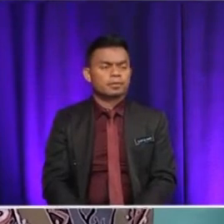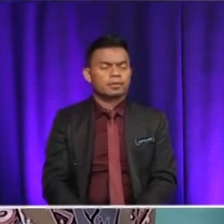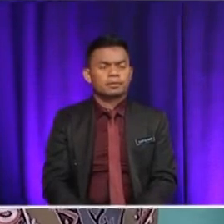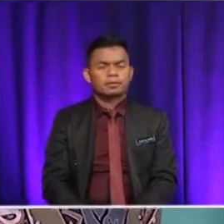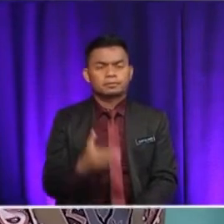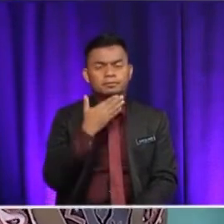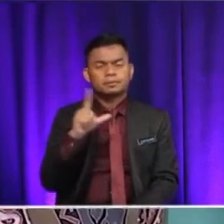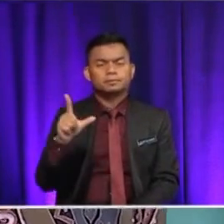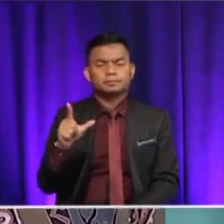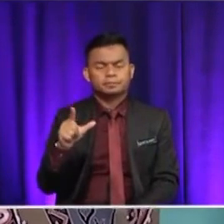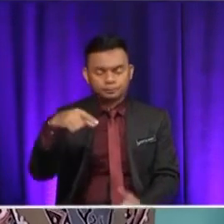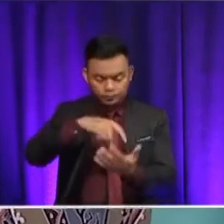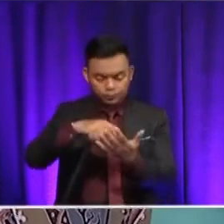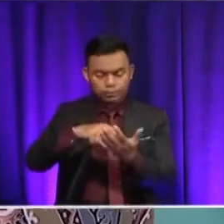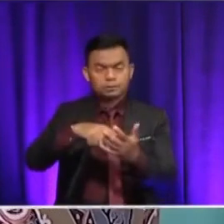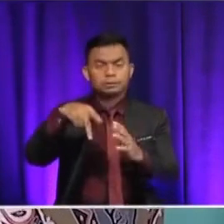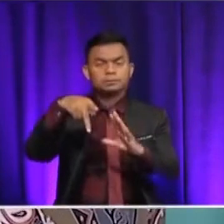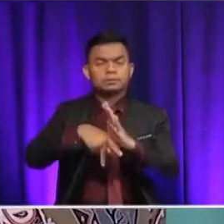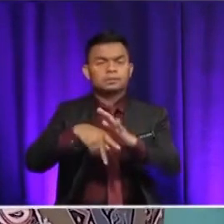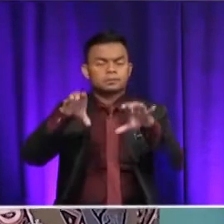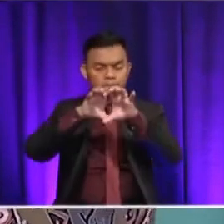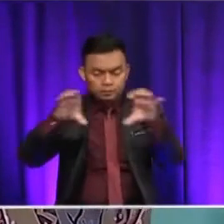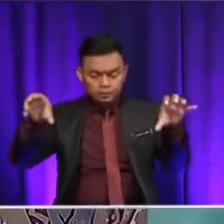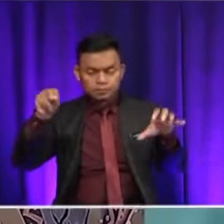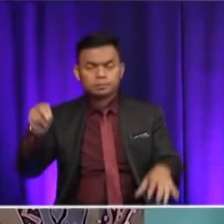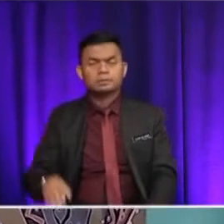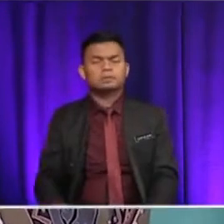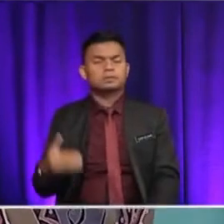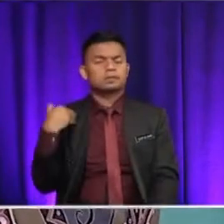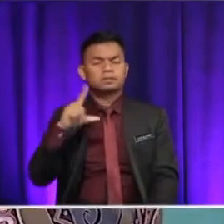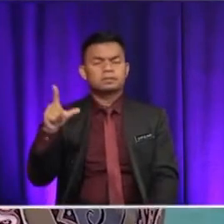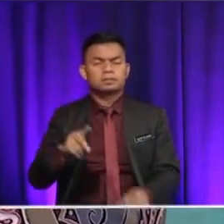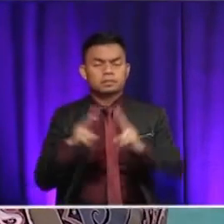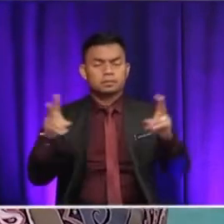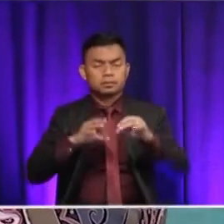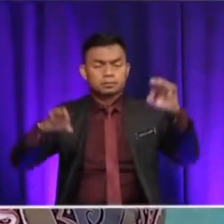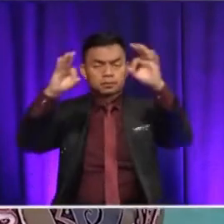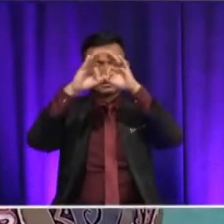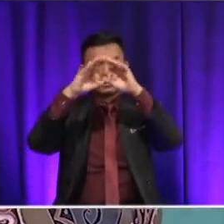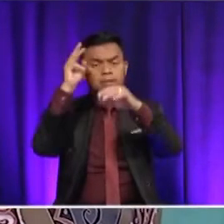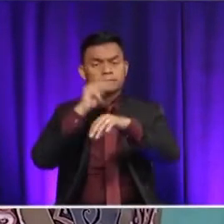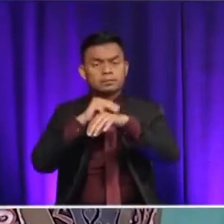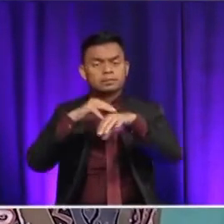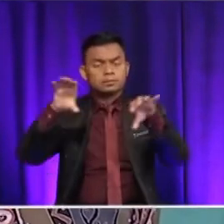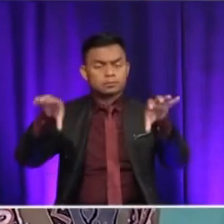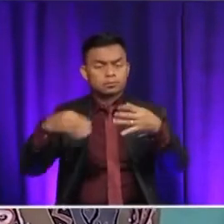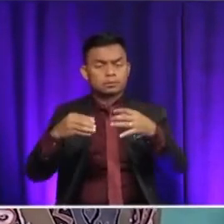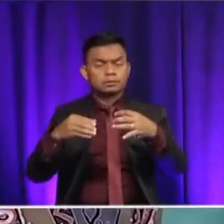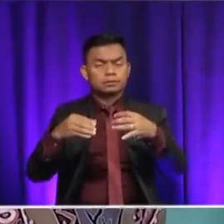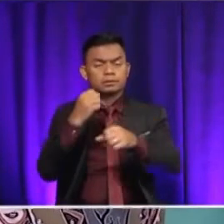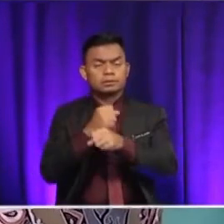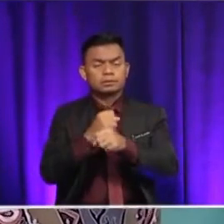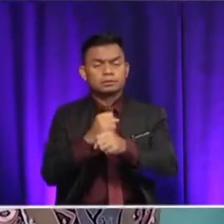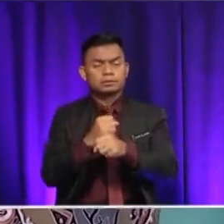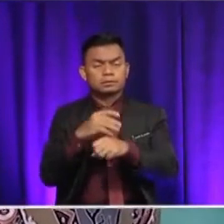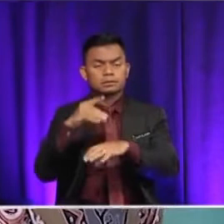Okey, lukisan perpaipan adalah penting sewaktu kerja-kerja pemasangan dan penyelenggaraan bangunan. Okey,